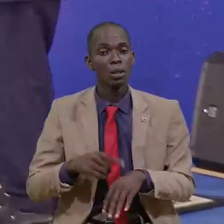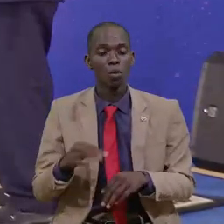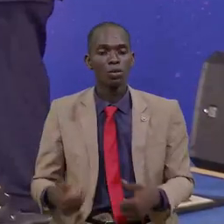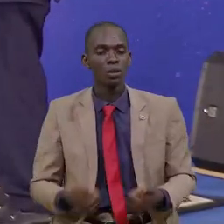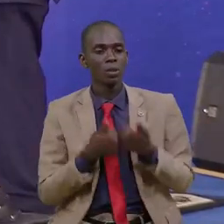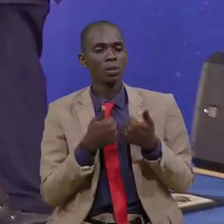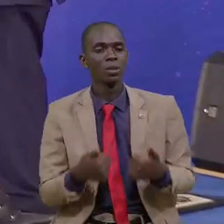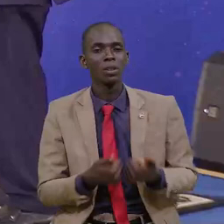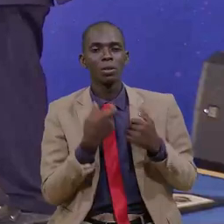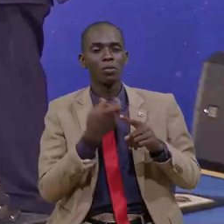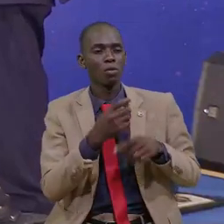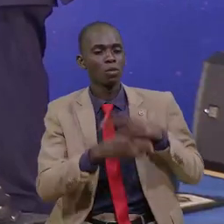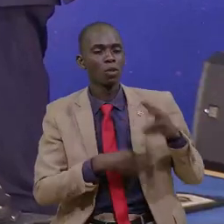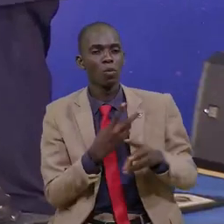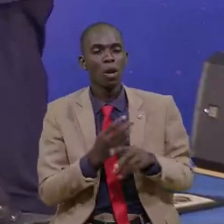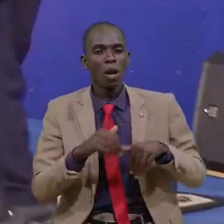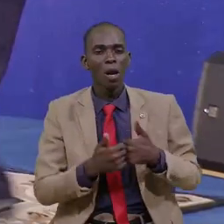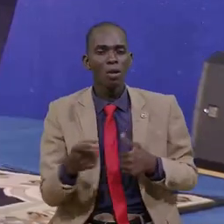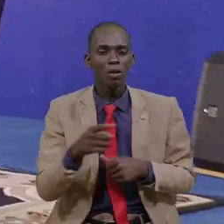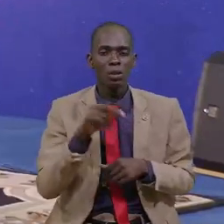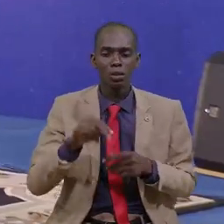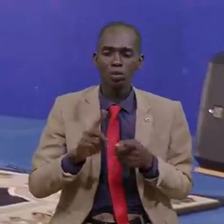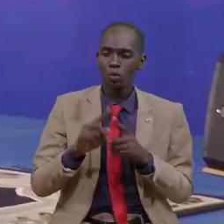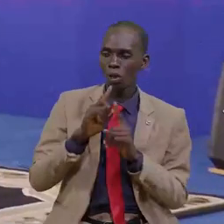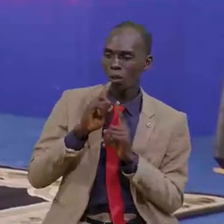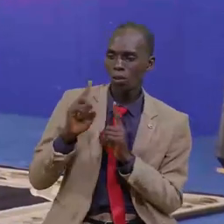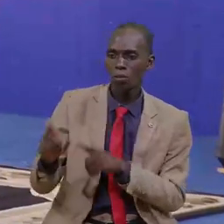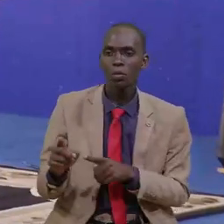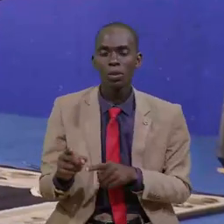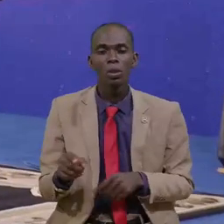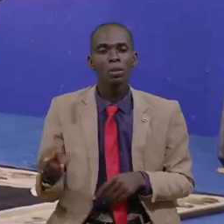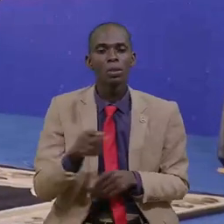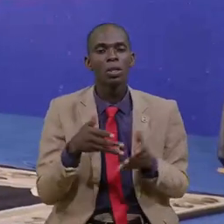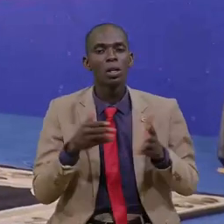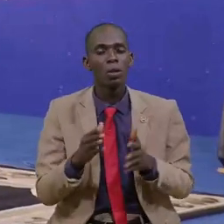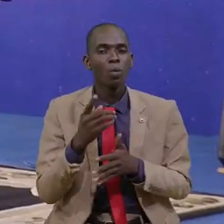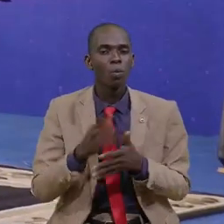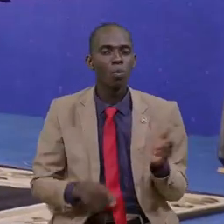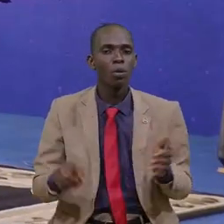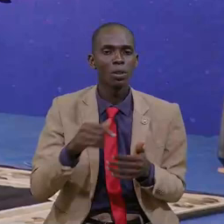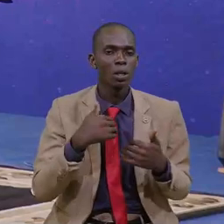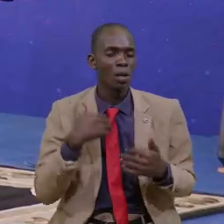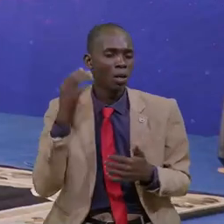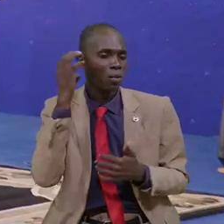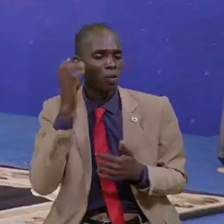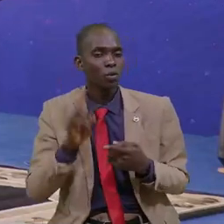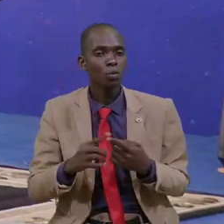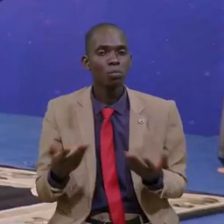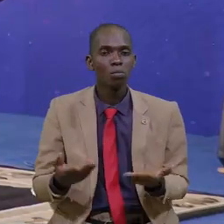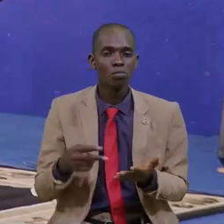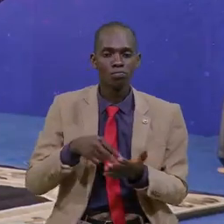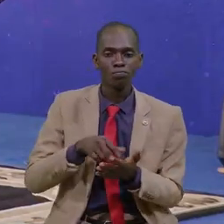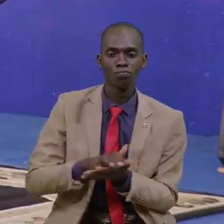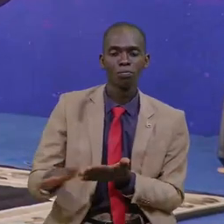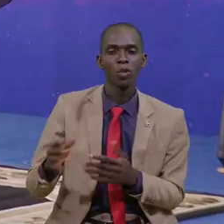défis du monde, tels qu'ils doivent répondre, tels qu'ils doivent réagir, Ils laissent ce qu'ils ont entendu s'éloigner